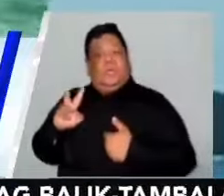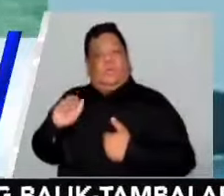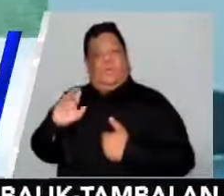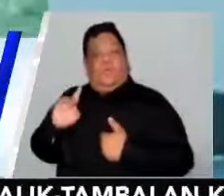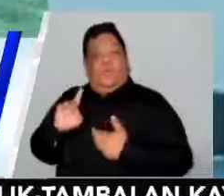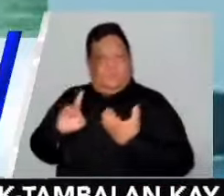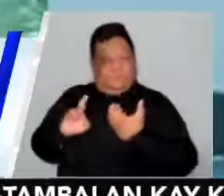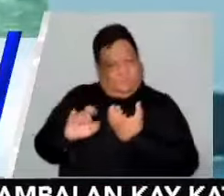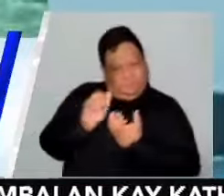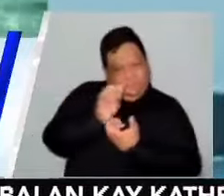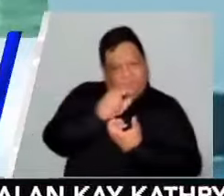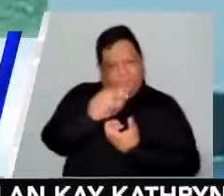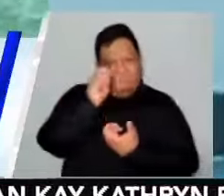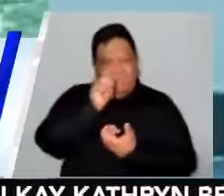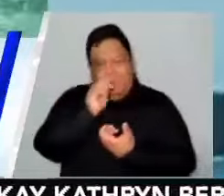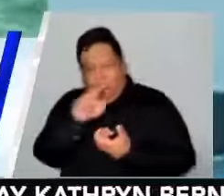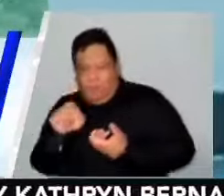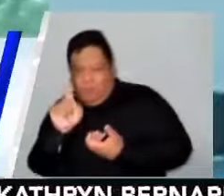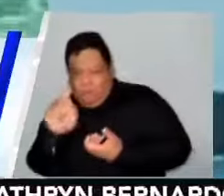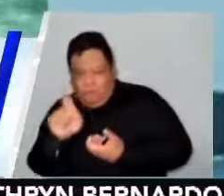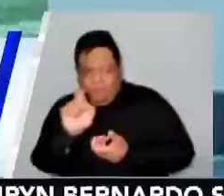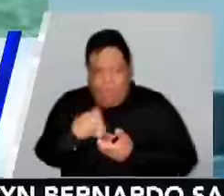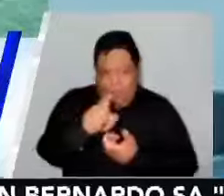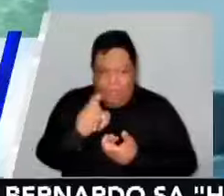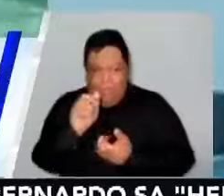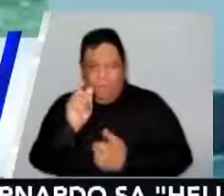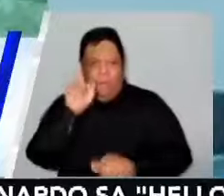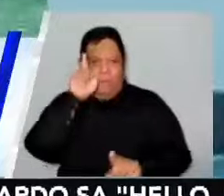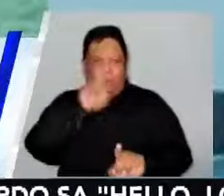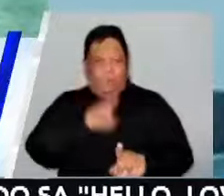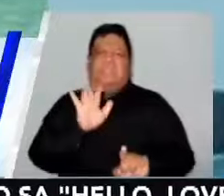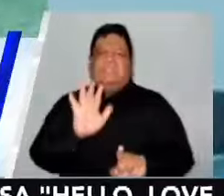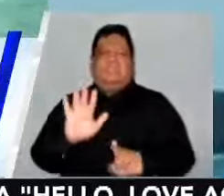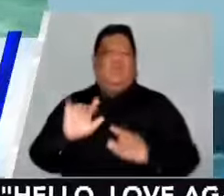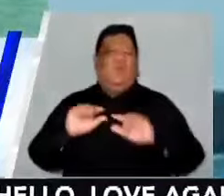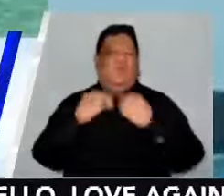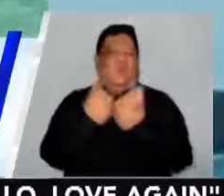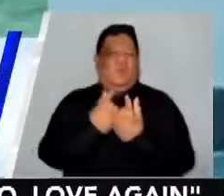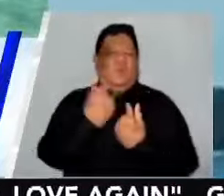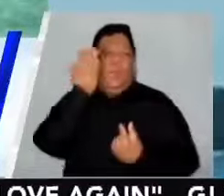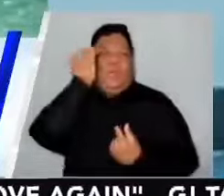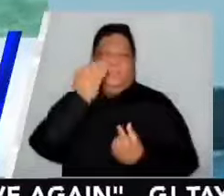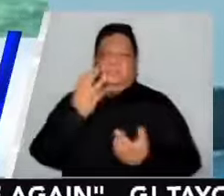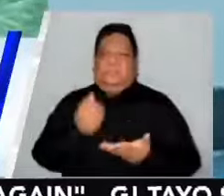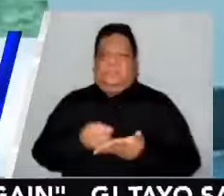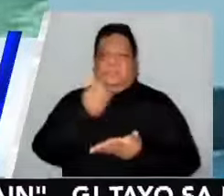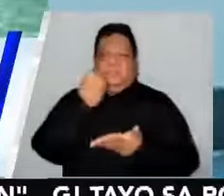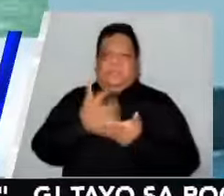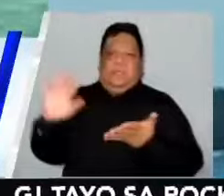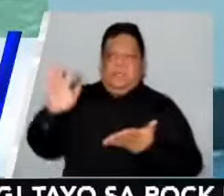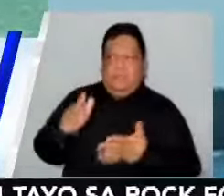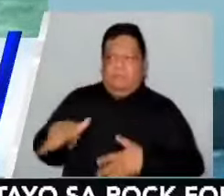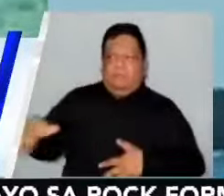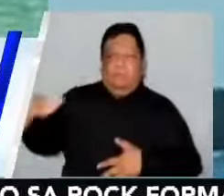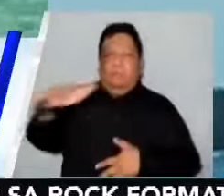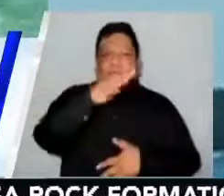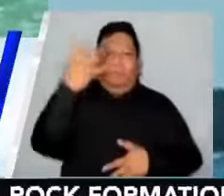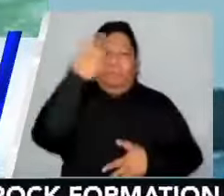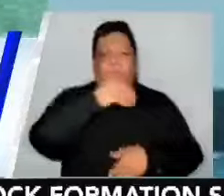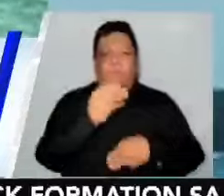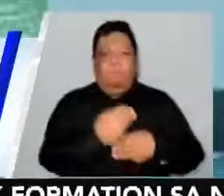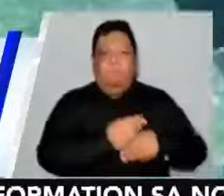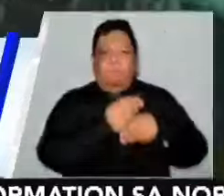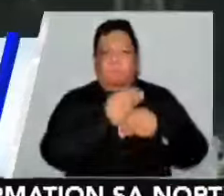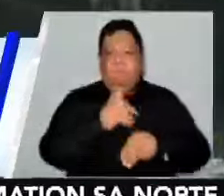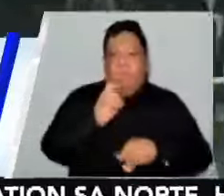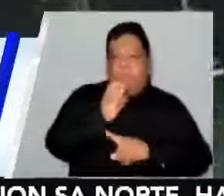plakado. Ganito raw talaga sila sa grupo. Sayang daw kasi ang ganda ng Animal Sola Island sa Masbate kundi ma-flex sa IG or